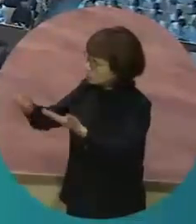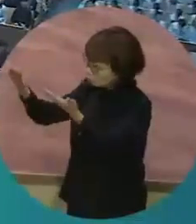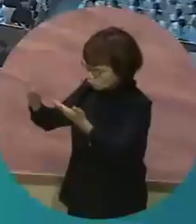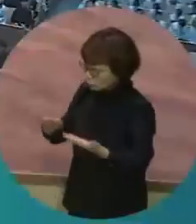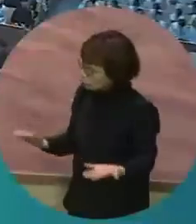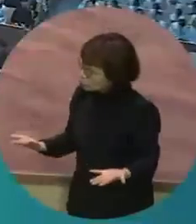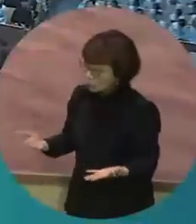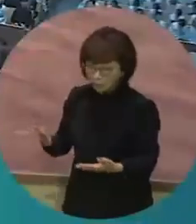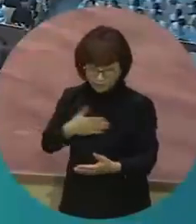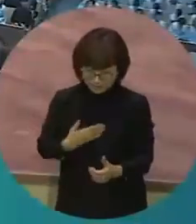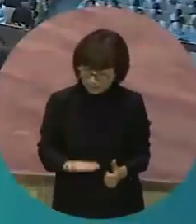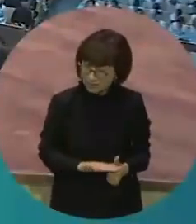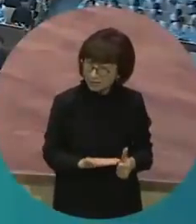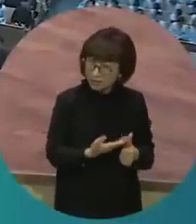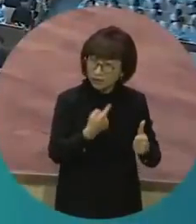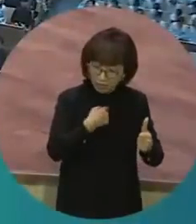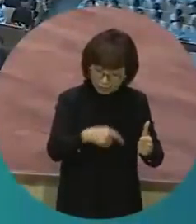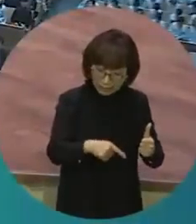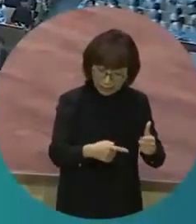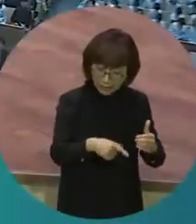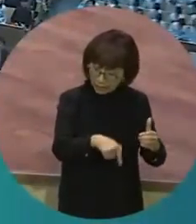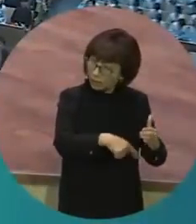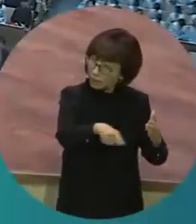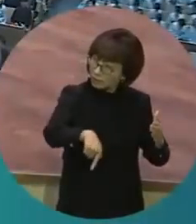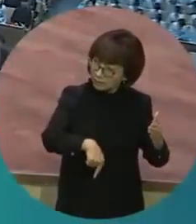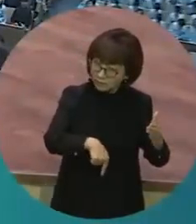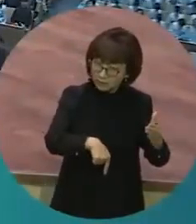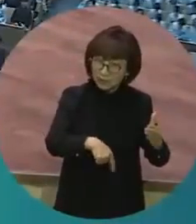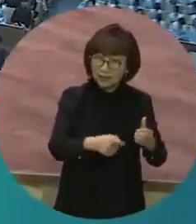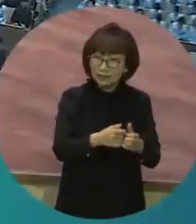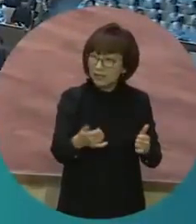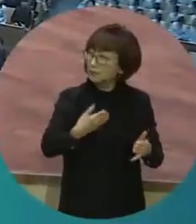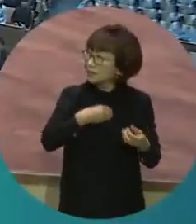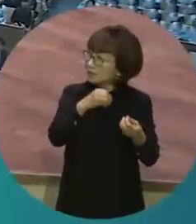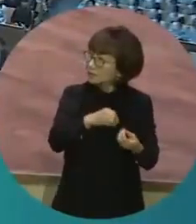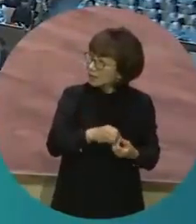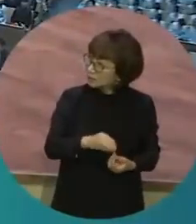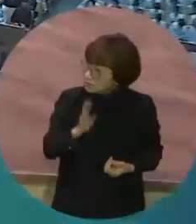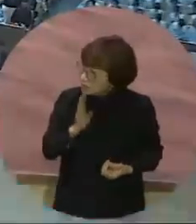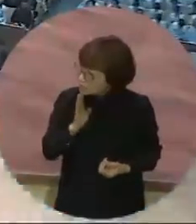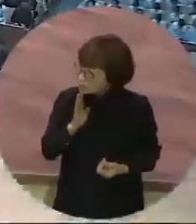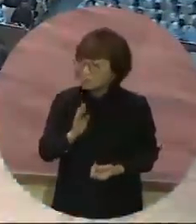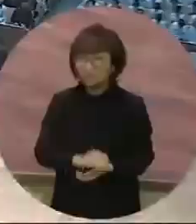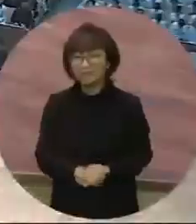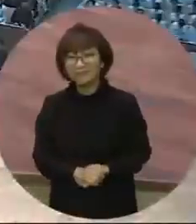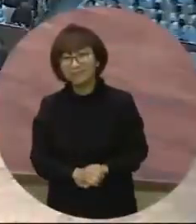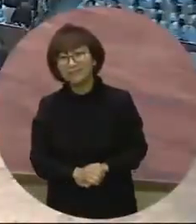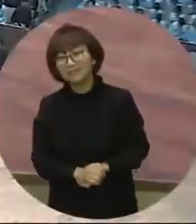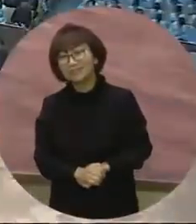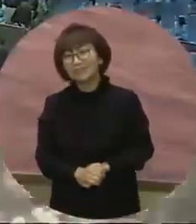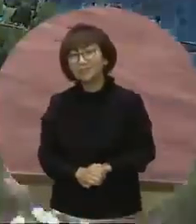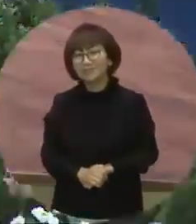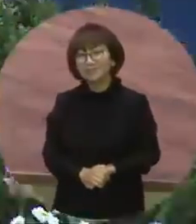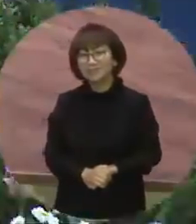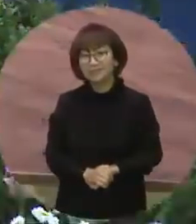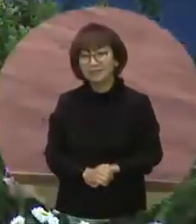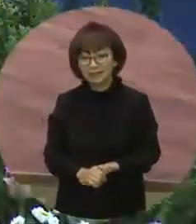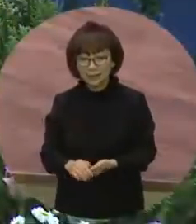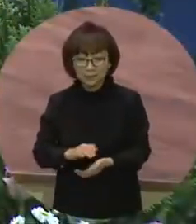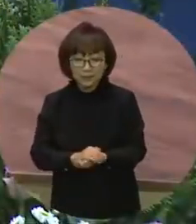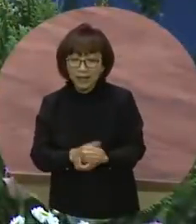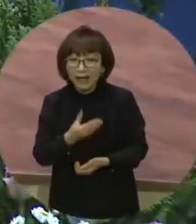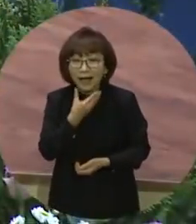집에서 길린 자가 내 상속자가 될 것이니이다. 아브라함이 미래에 대한 두려움과 불신앙에 휩싸였던 또 한